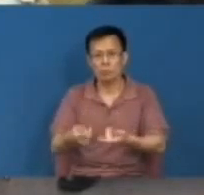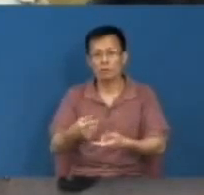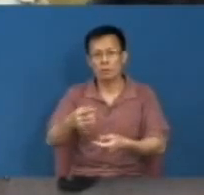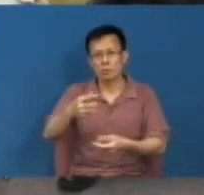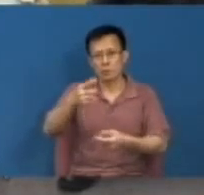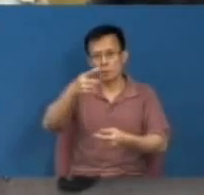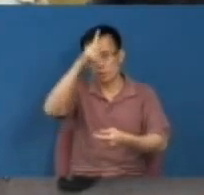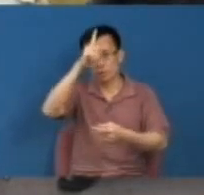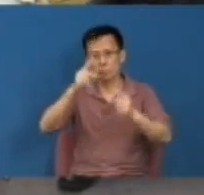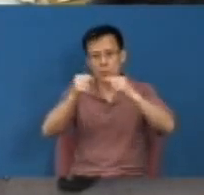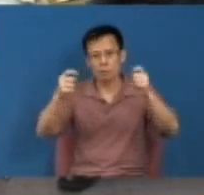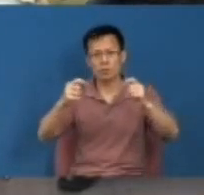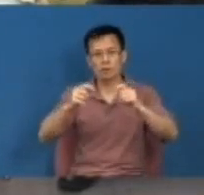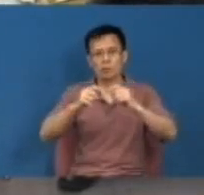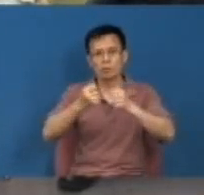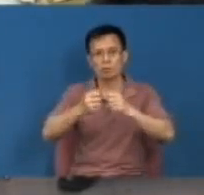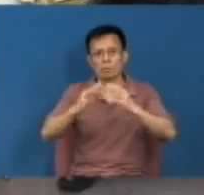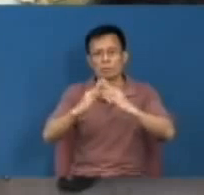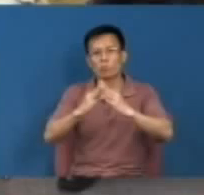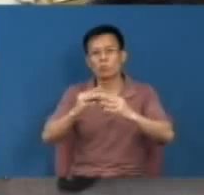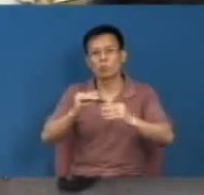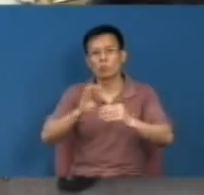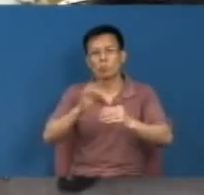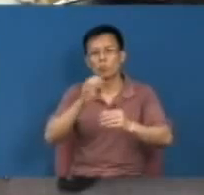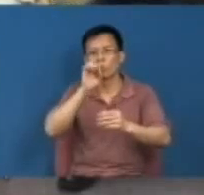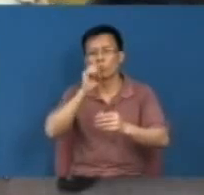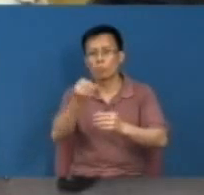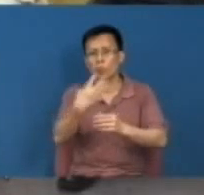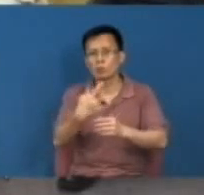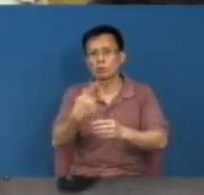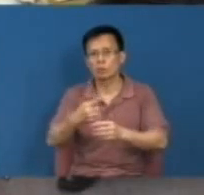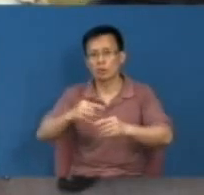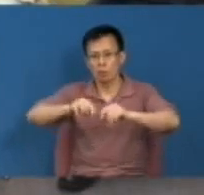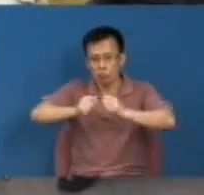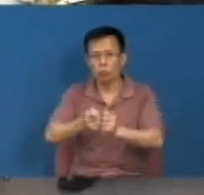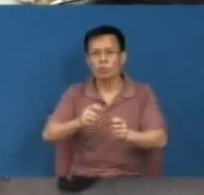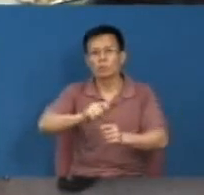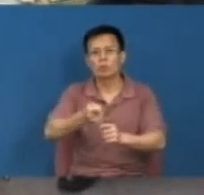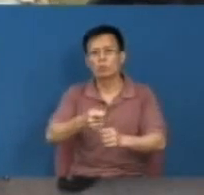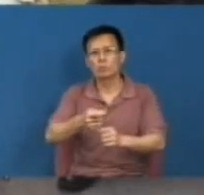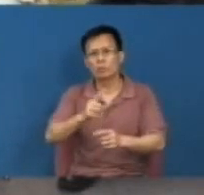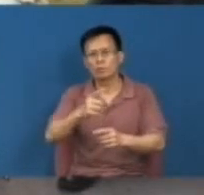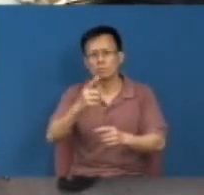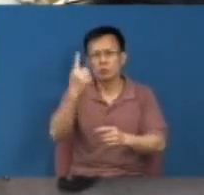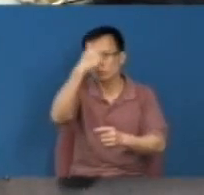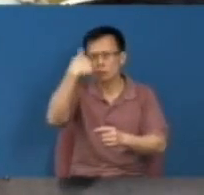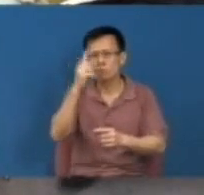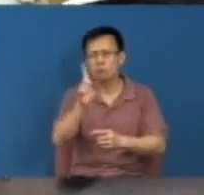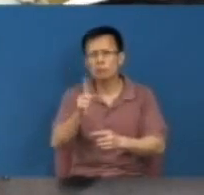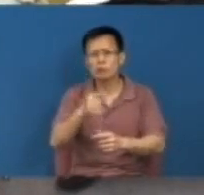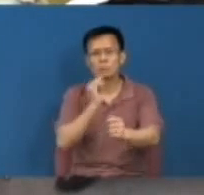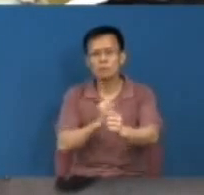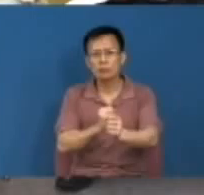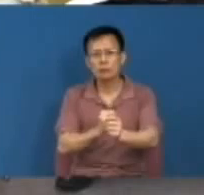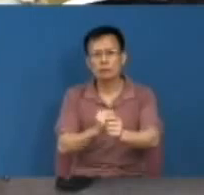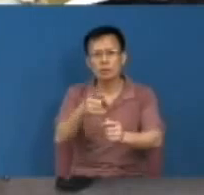生同意就去破壞人把鐵閘，鋸爛曬啲窿喺度，咁究竟邊個犯緊法咧？咁但係我哋提出咁嘅問題，我哋話如果係